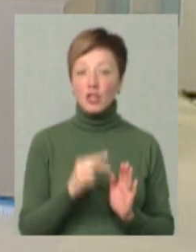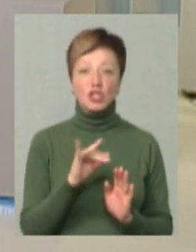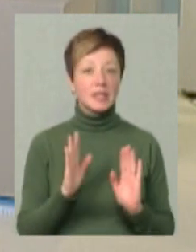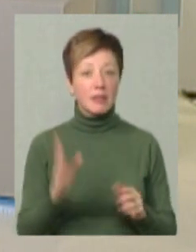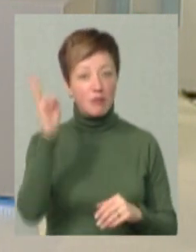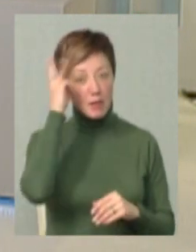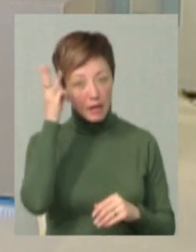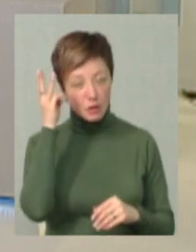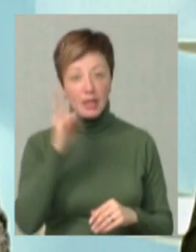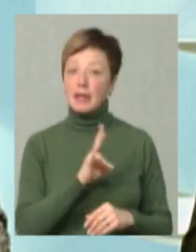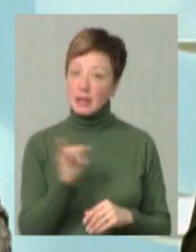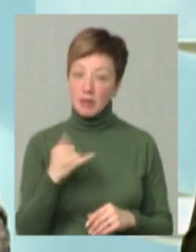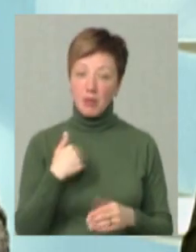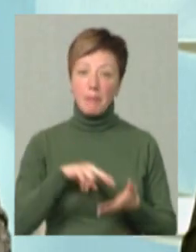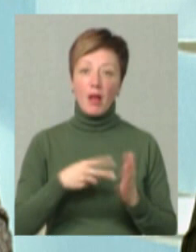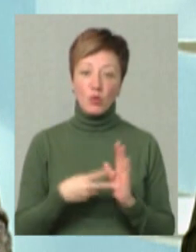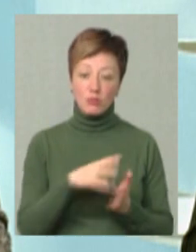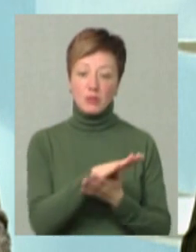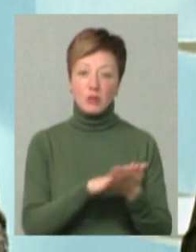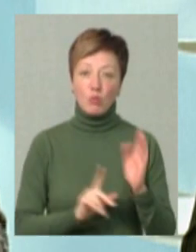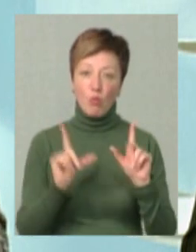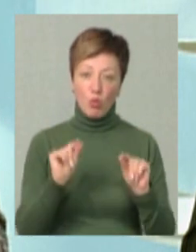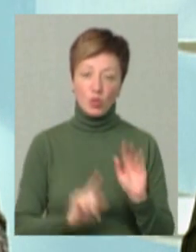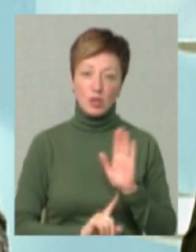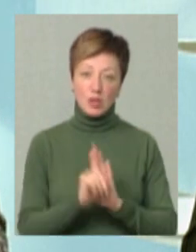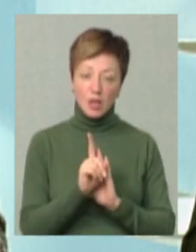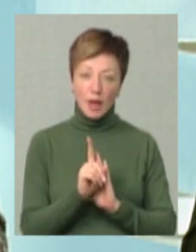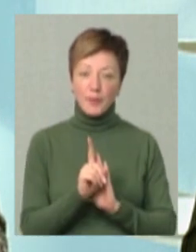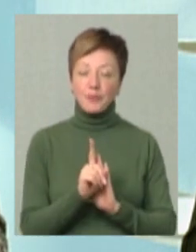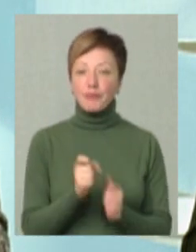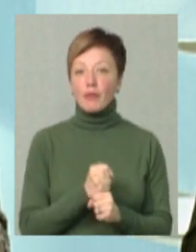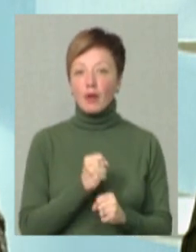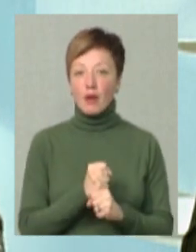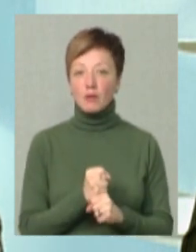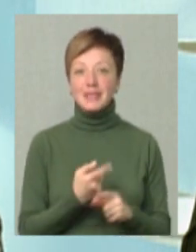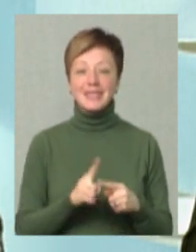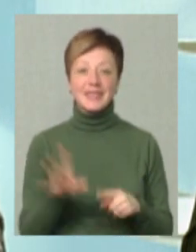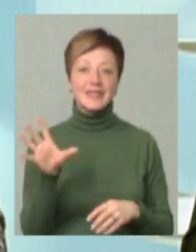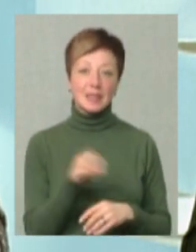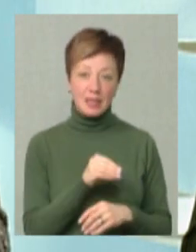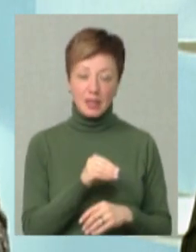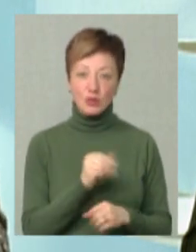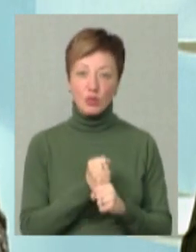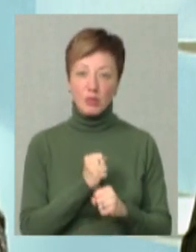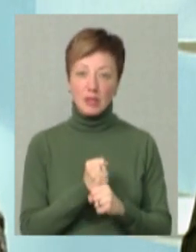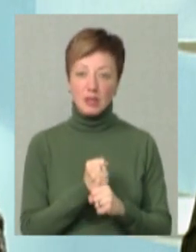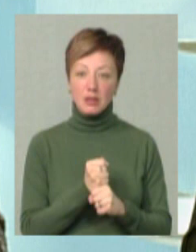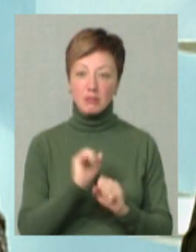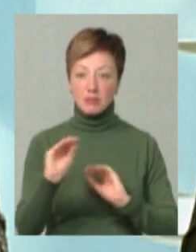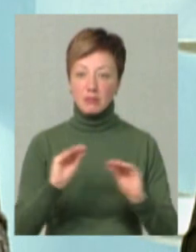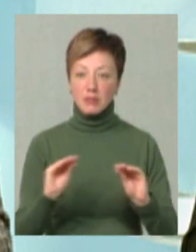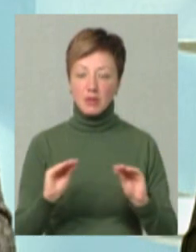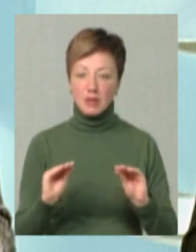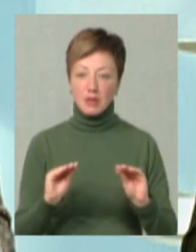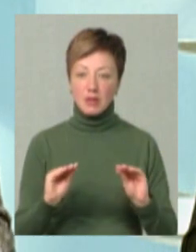у Хмельницькому. Ні, ми вже з понеділка розпочинаємо роботу, щоб це все зробити аплікацію